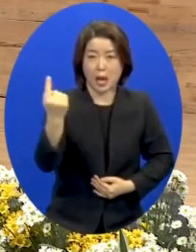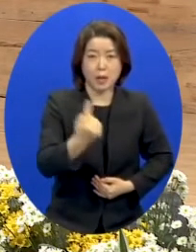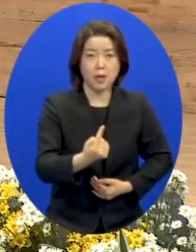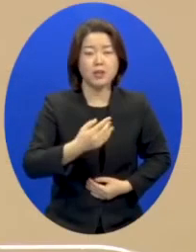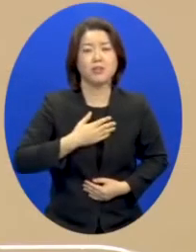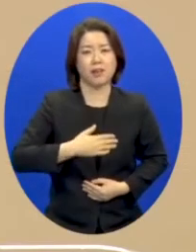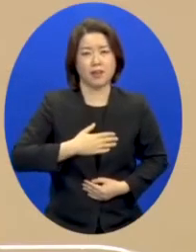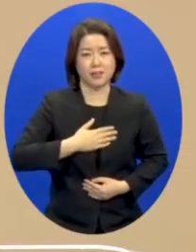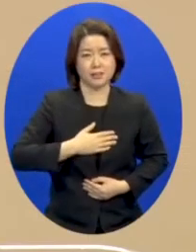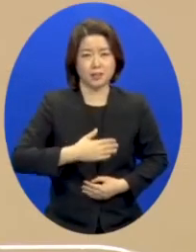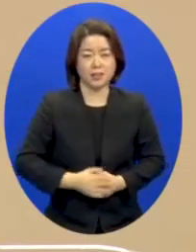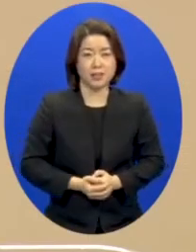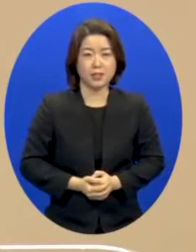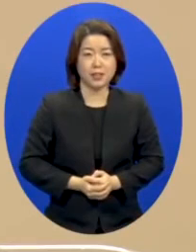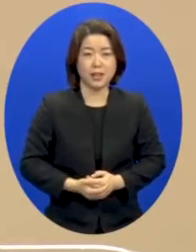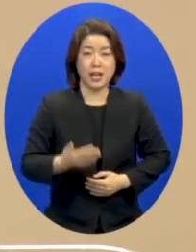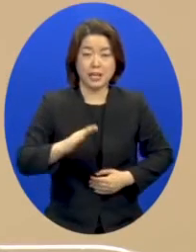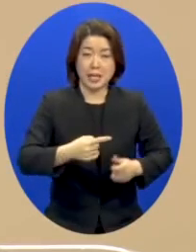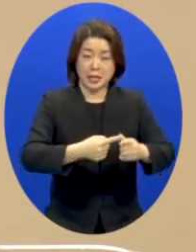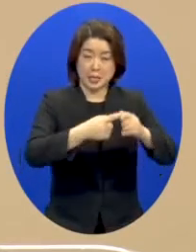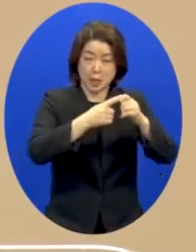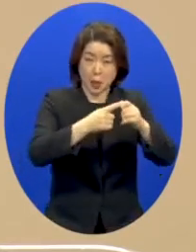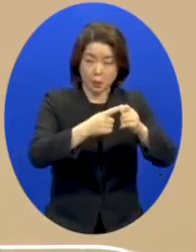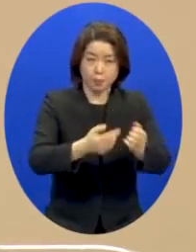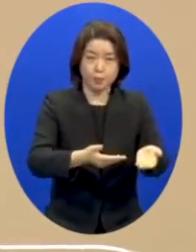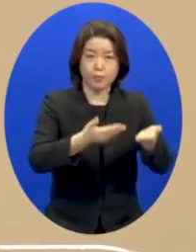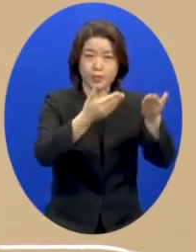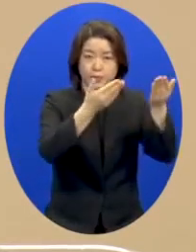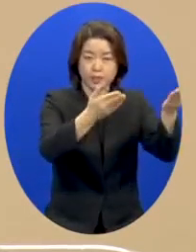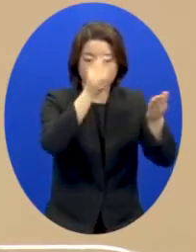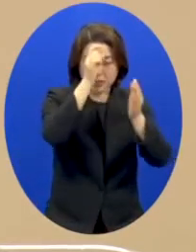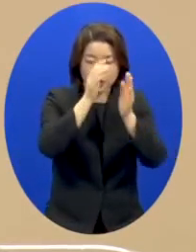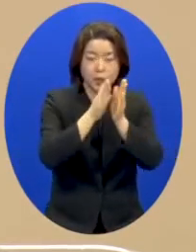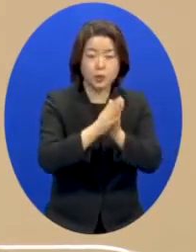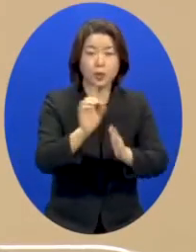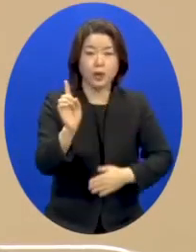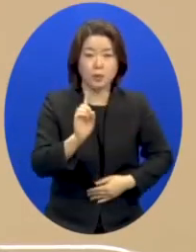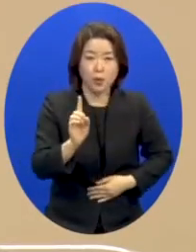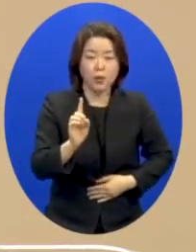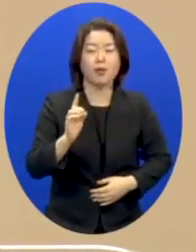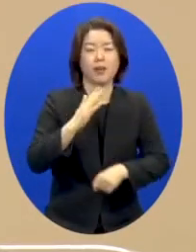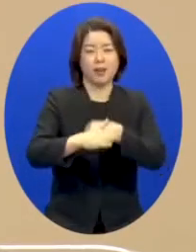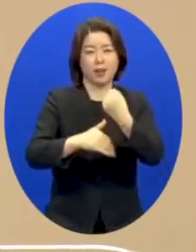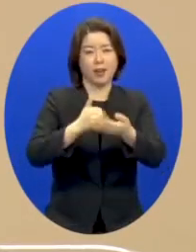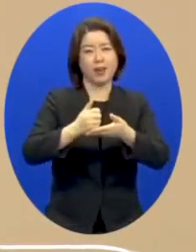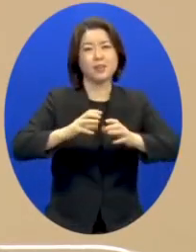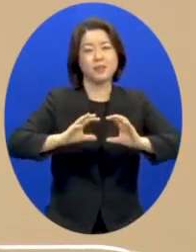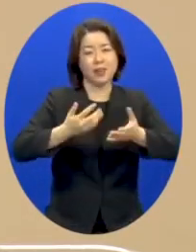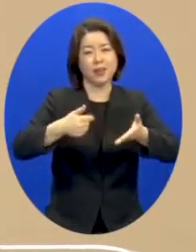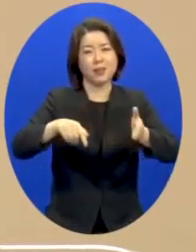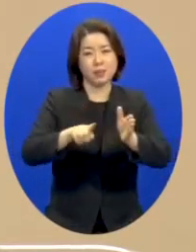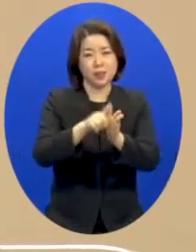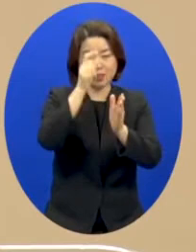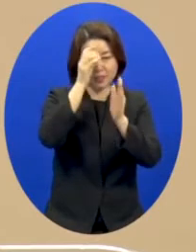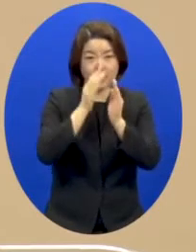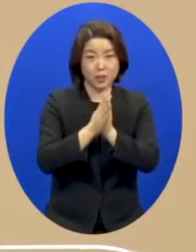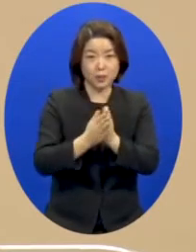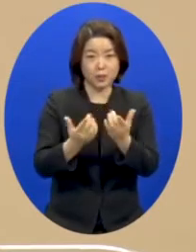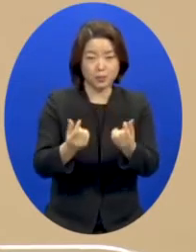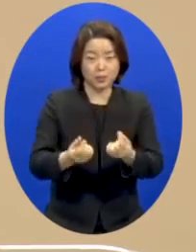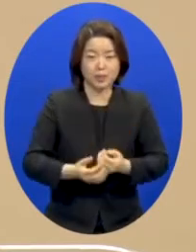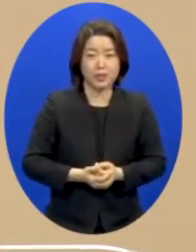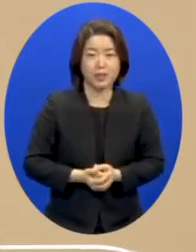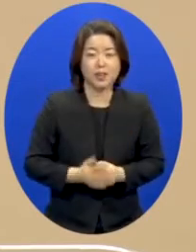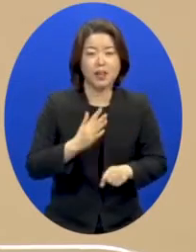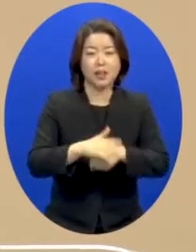알았습니다. 근데 첫 번째 드렸던 우리가 기도가 하나님의 나라를 위한 기도입니다. 하나님의